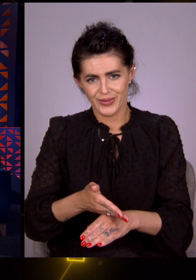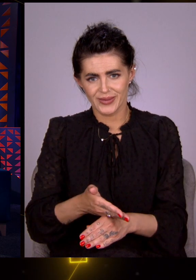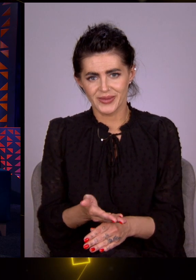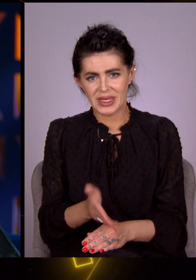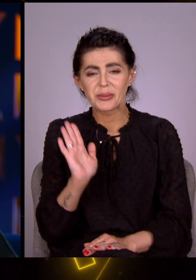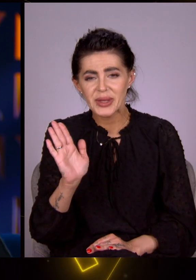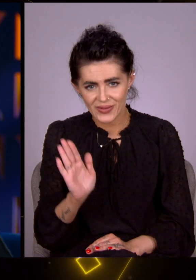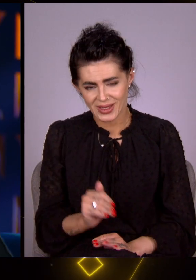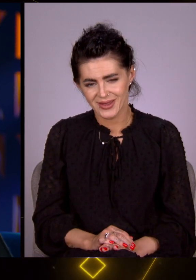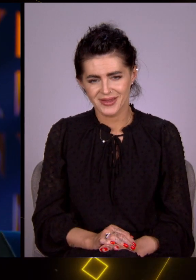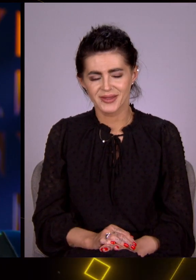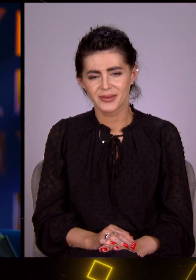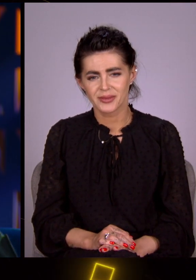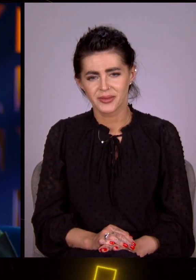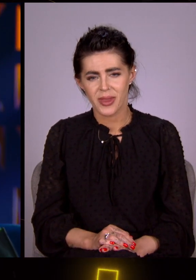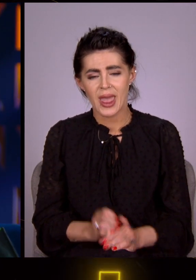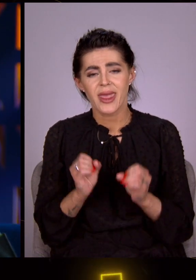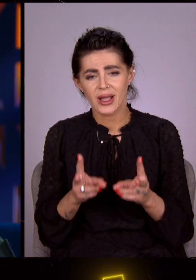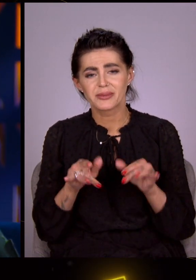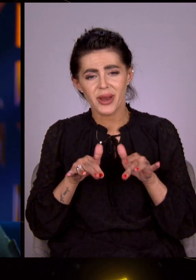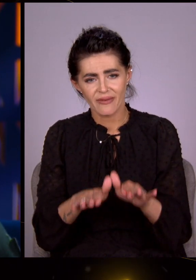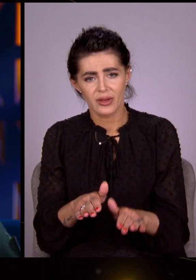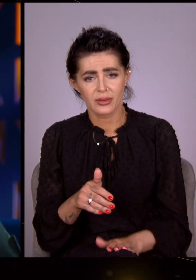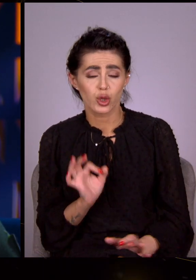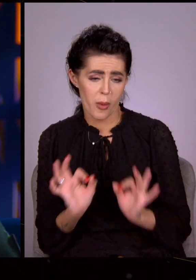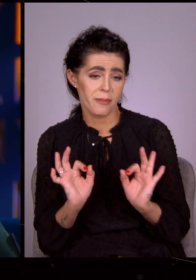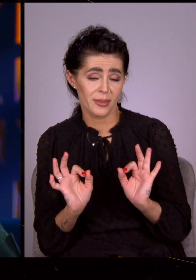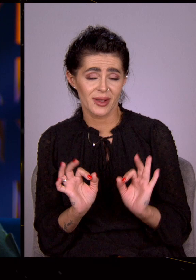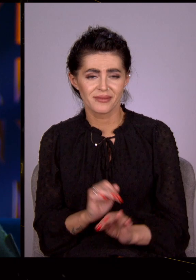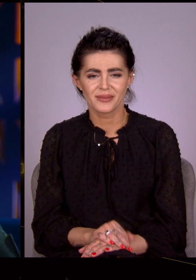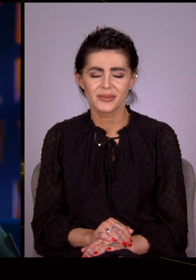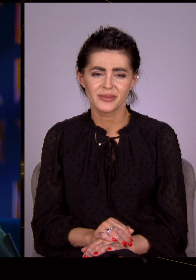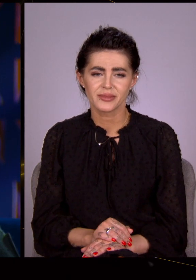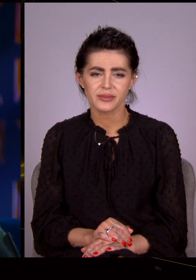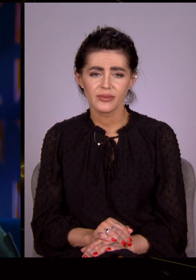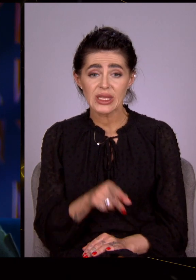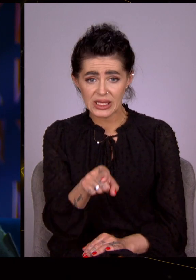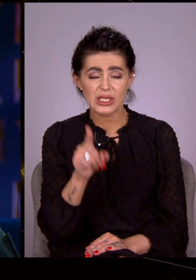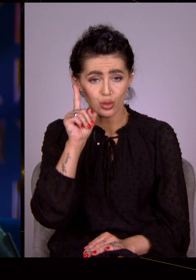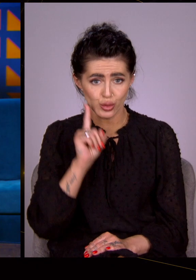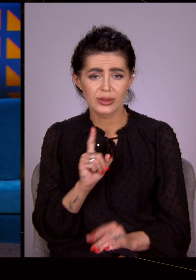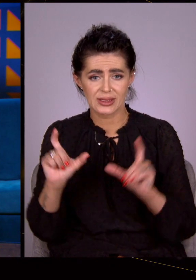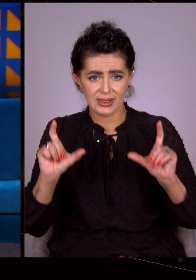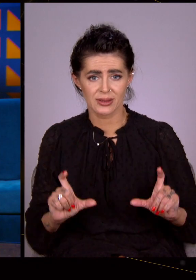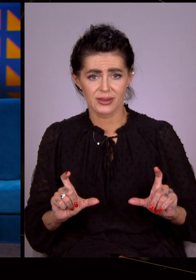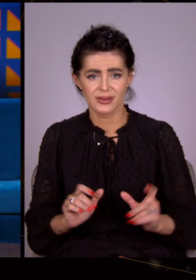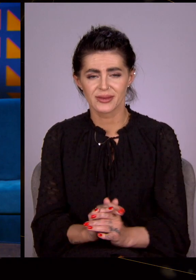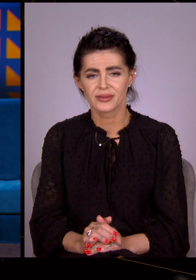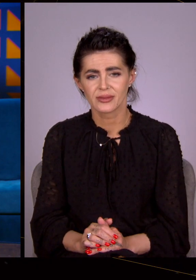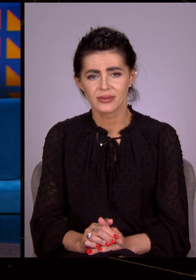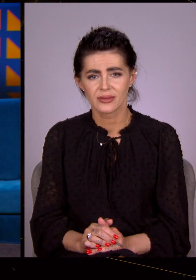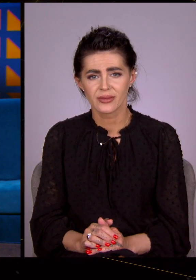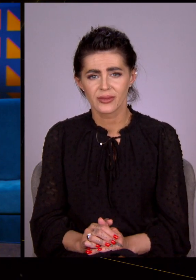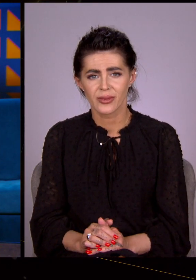Привіт, сонечко. Привіт. Як твої справи? Нормально. Нормально? Угу. Тобі зручно так сидіти? Може,